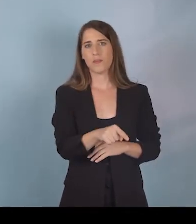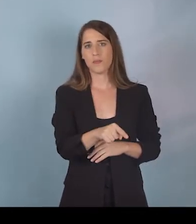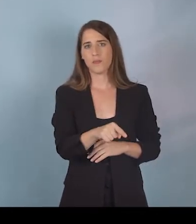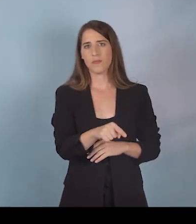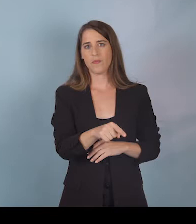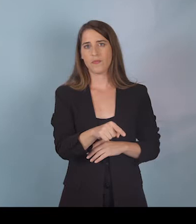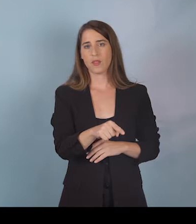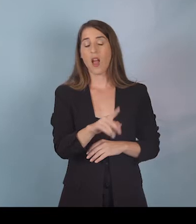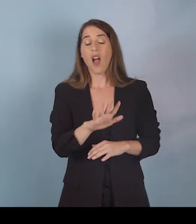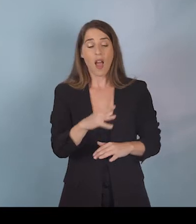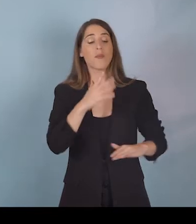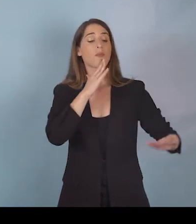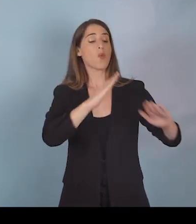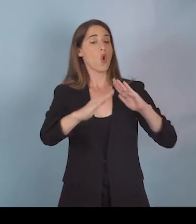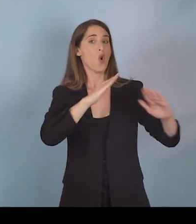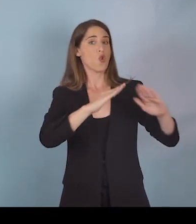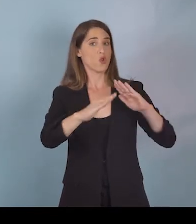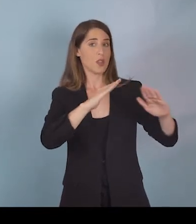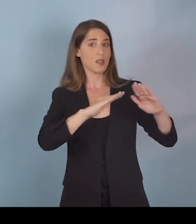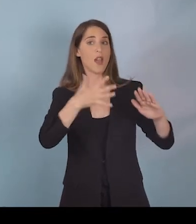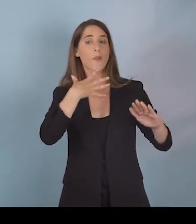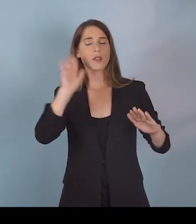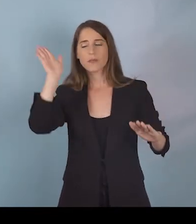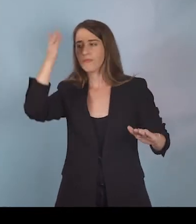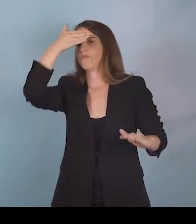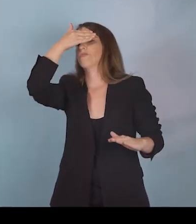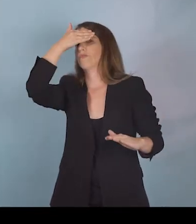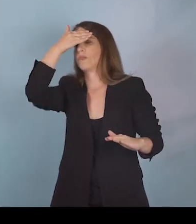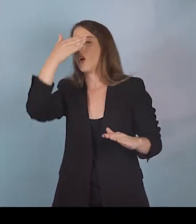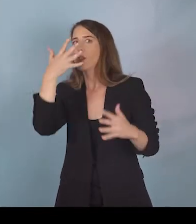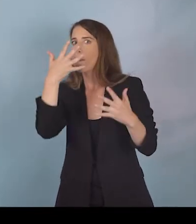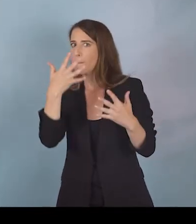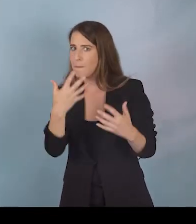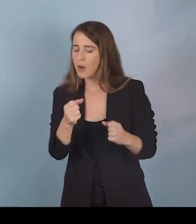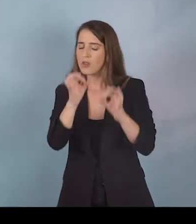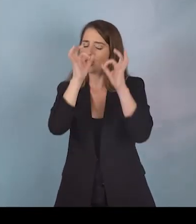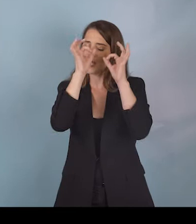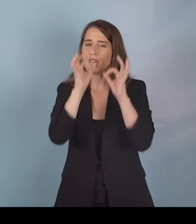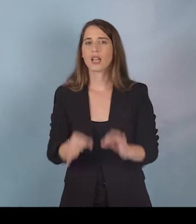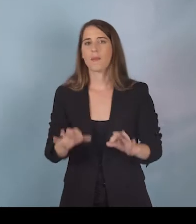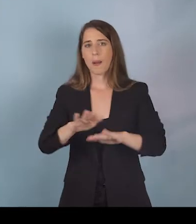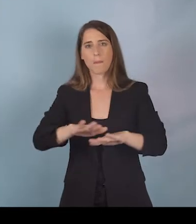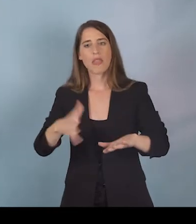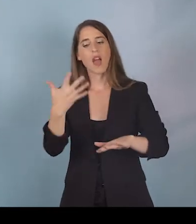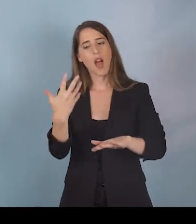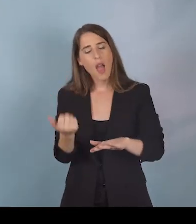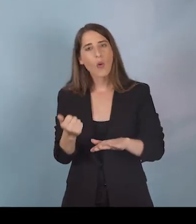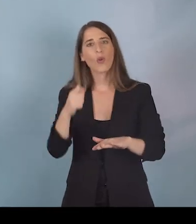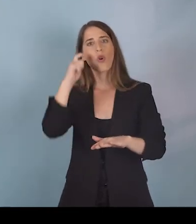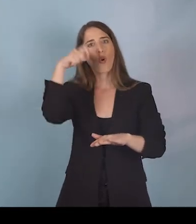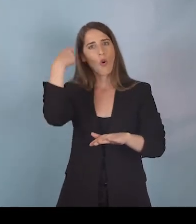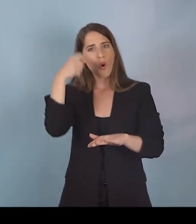άρνηση της ύπαρξης των συνθήκων ζωής συγκεκριμένων παιδιών που έχουν ΛΟΑΤΚΙ πλάς γονείς. Και